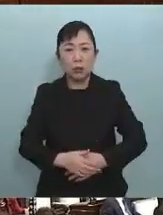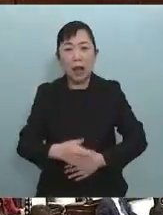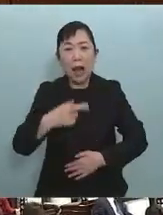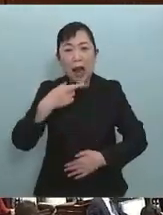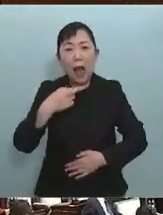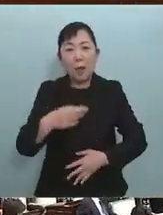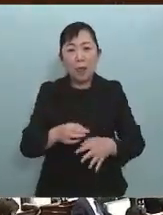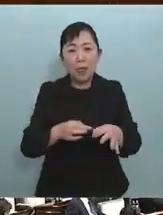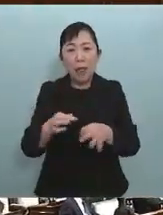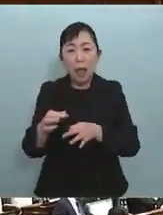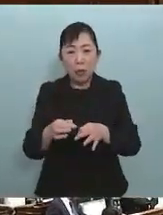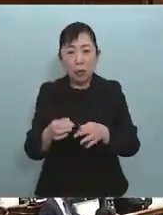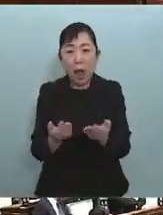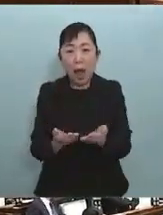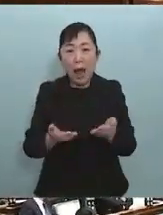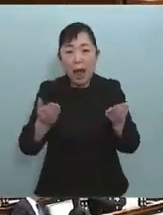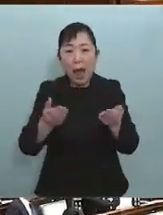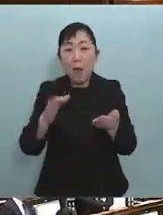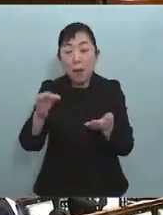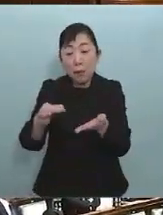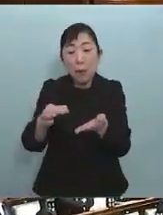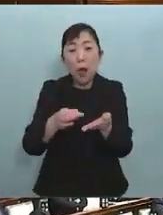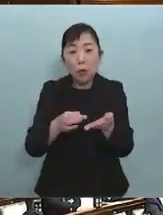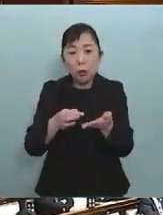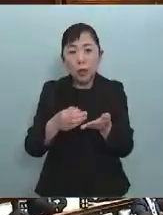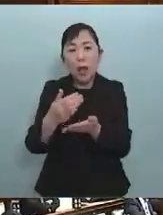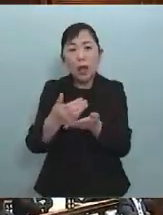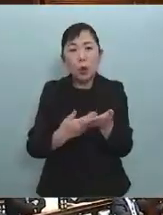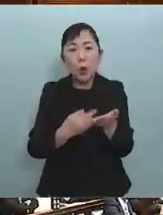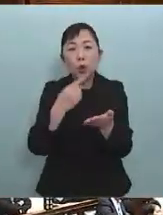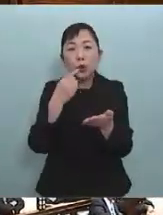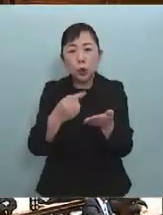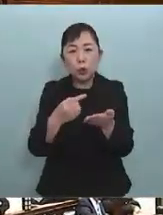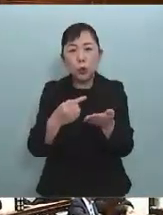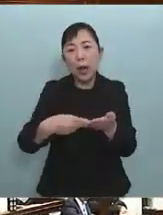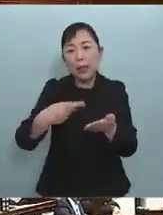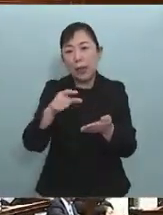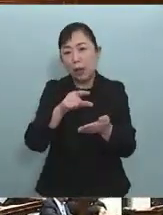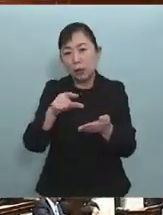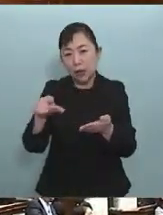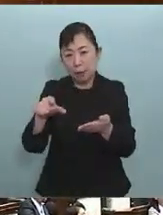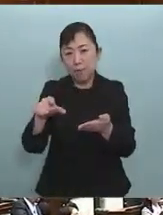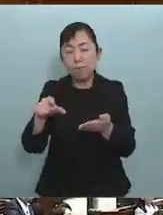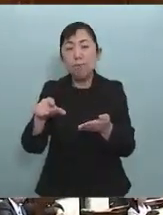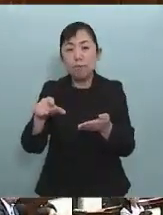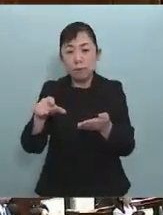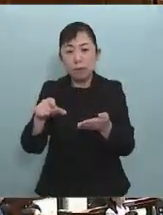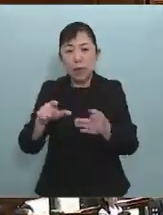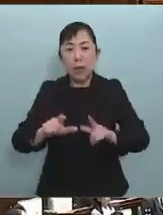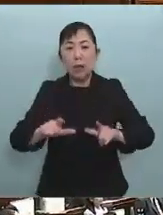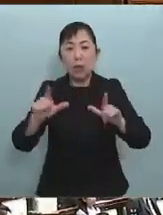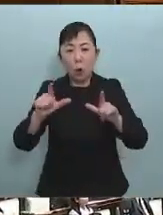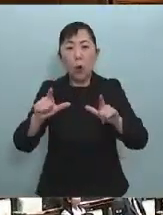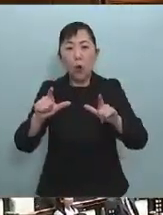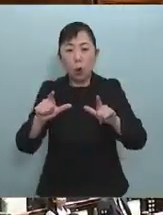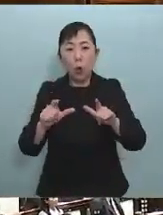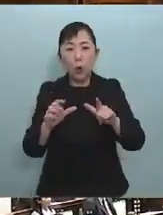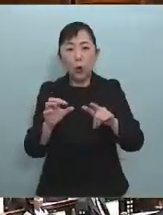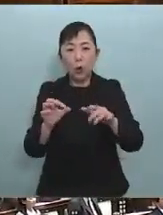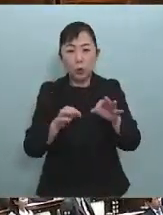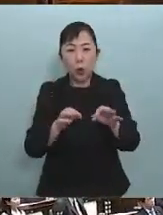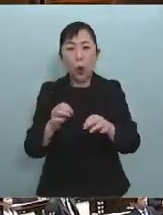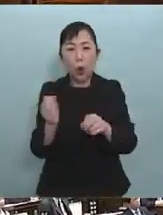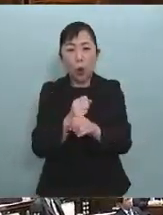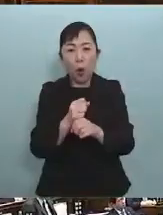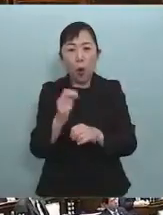店は1杯打って手元に残るのは200円とも言われています東京商工リサーチによれば